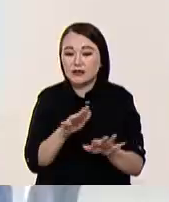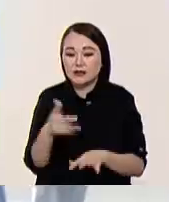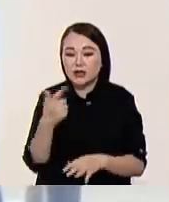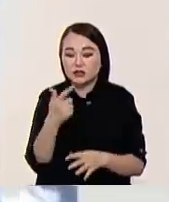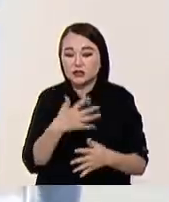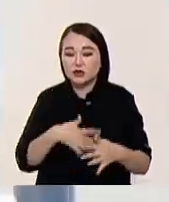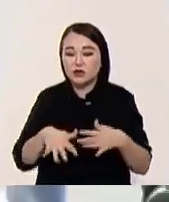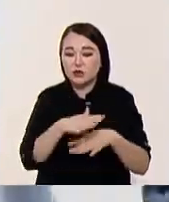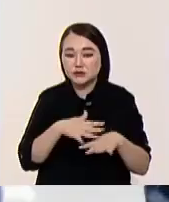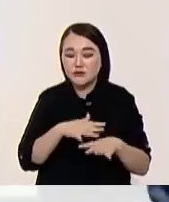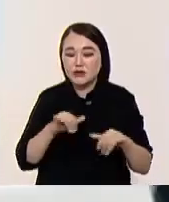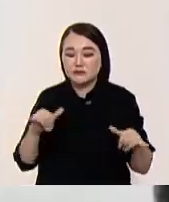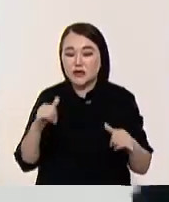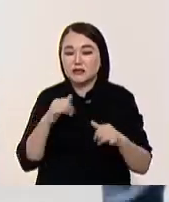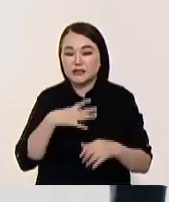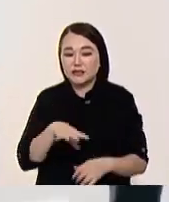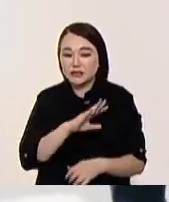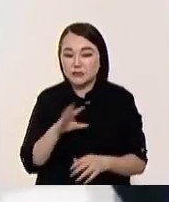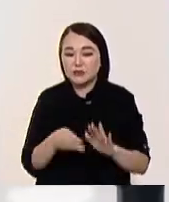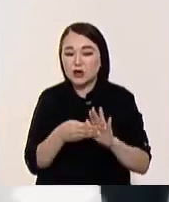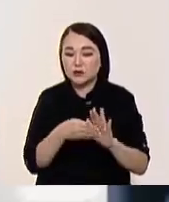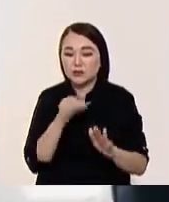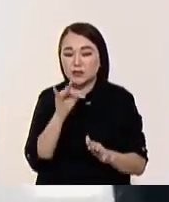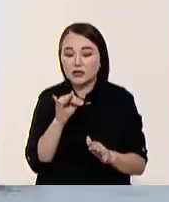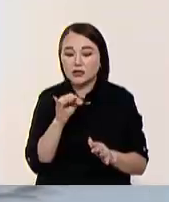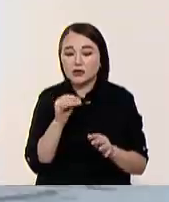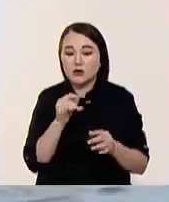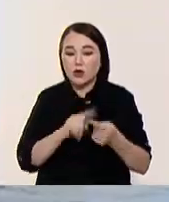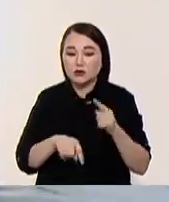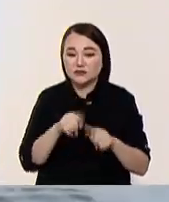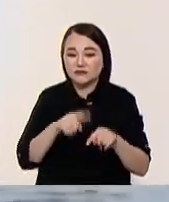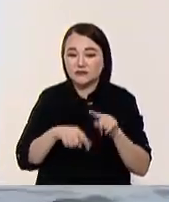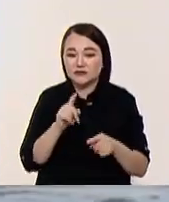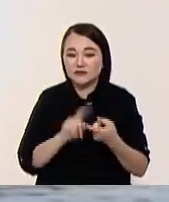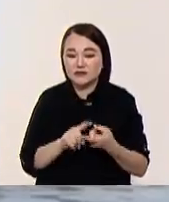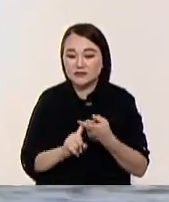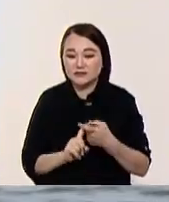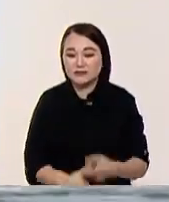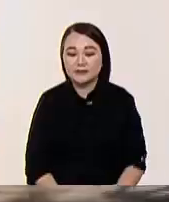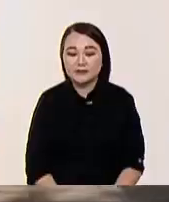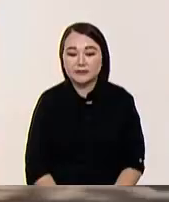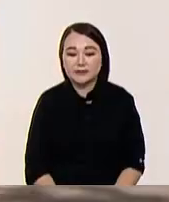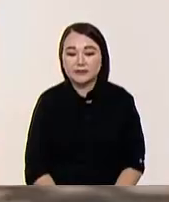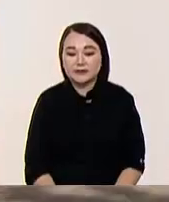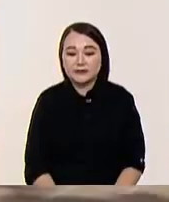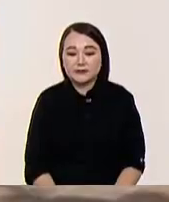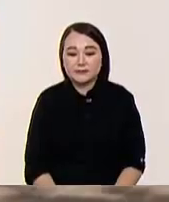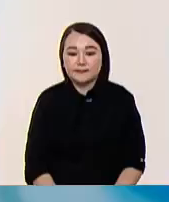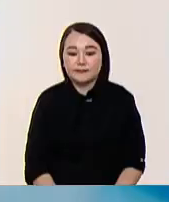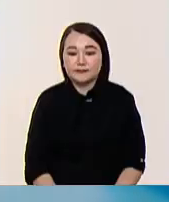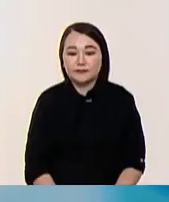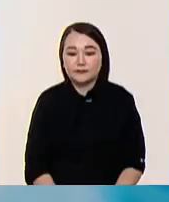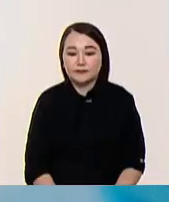гражданское общество, развивая нетерпимость к коррупции и кумовству. Далее Насипова, Дидар Елеов, Информбюро, Нур-Султан.